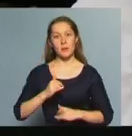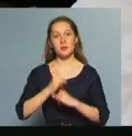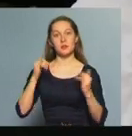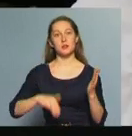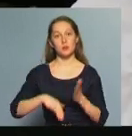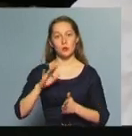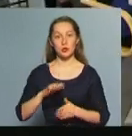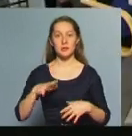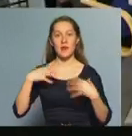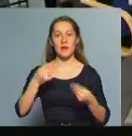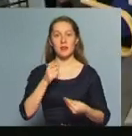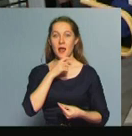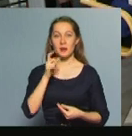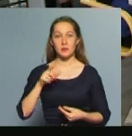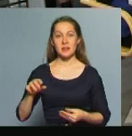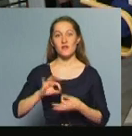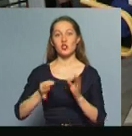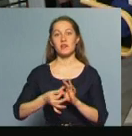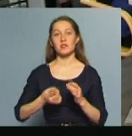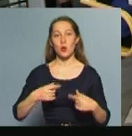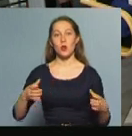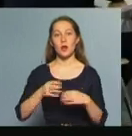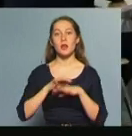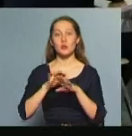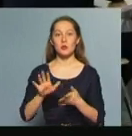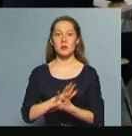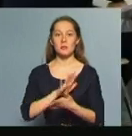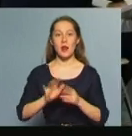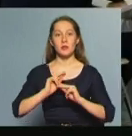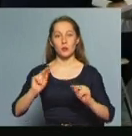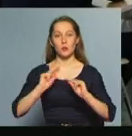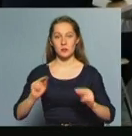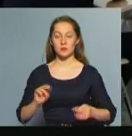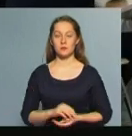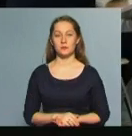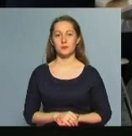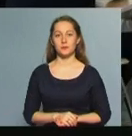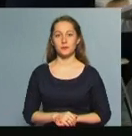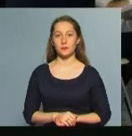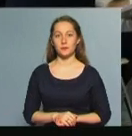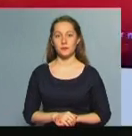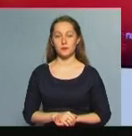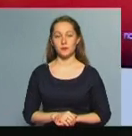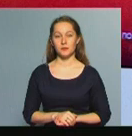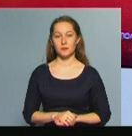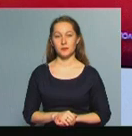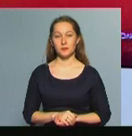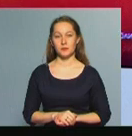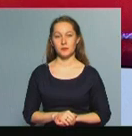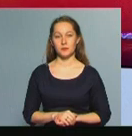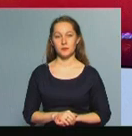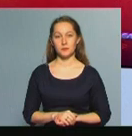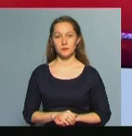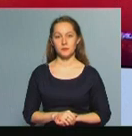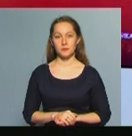от экономиста. В Ижевске для этого организуют бесплатные курсы. Светлана Буланова, Андрей Бусыгин. Новости. К другим темам.